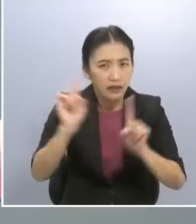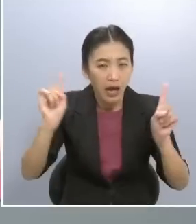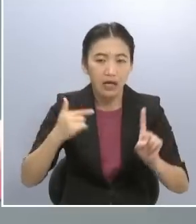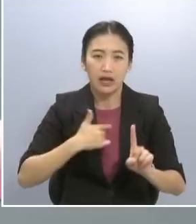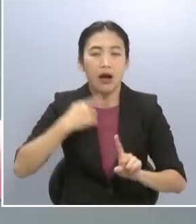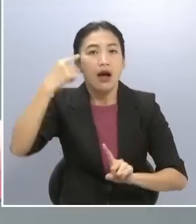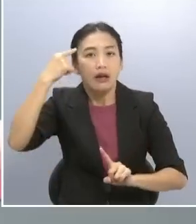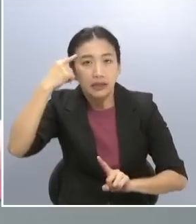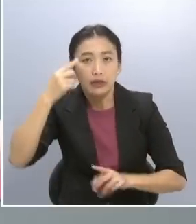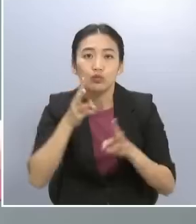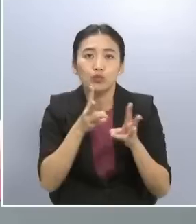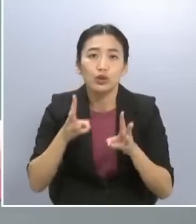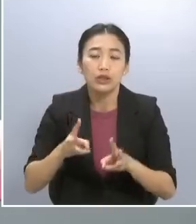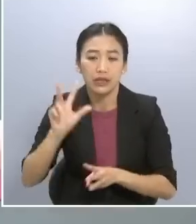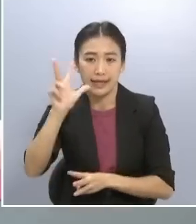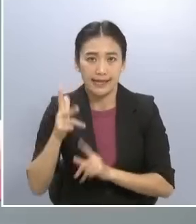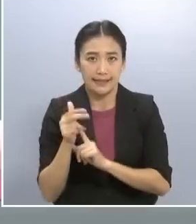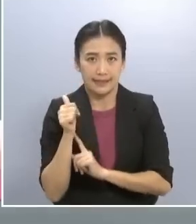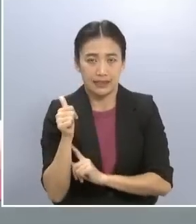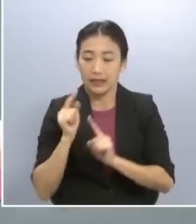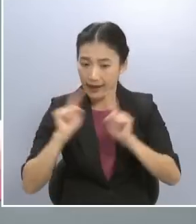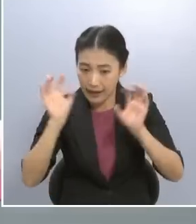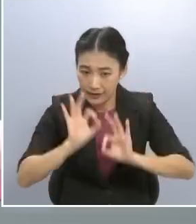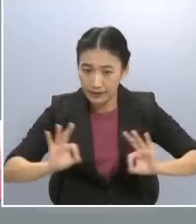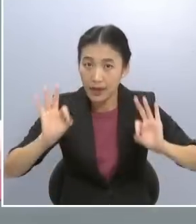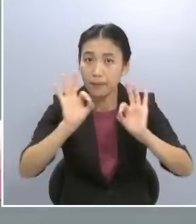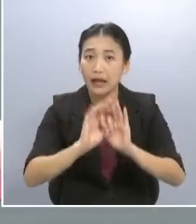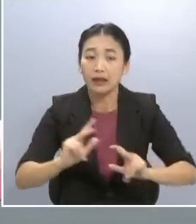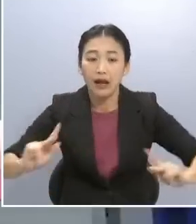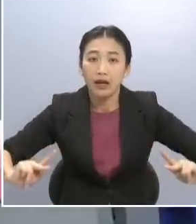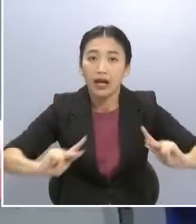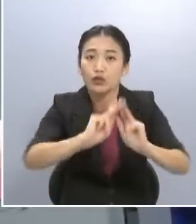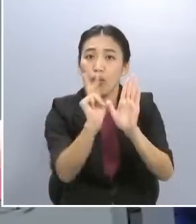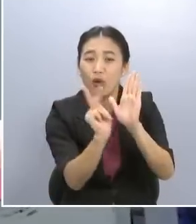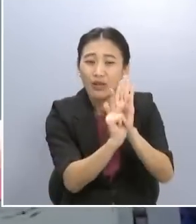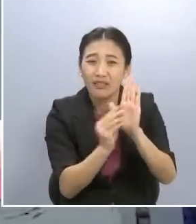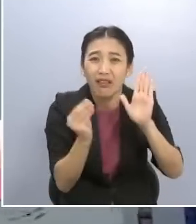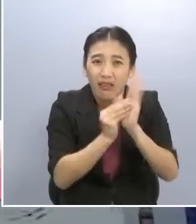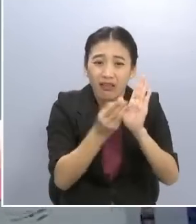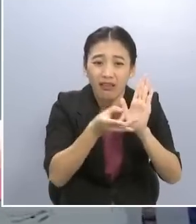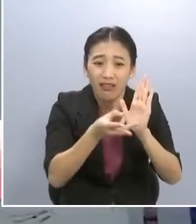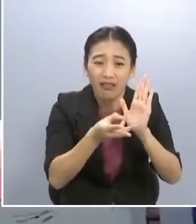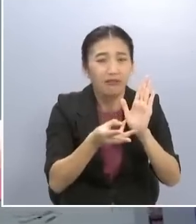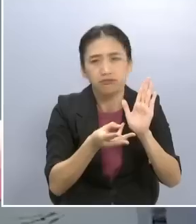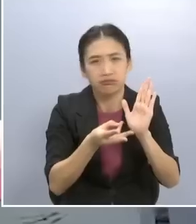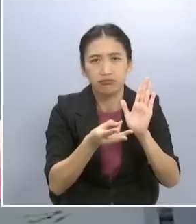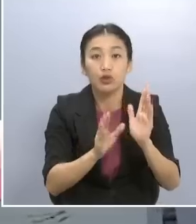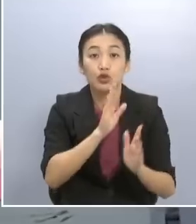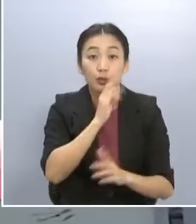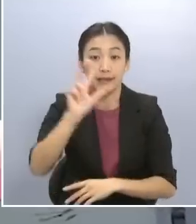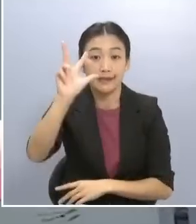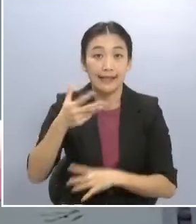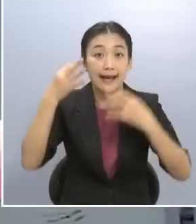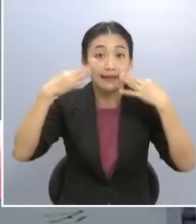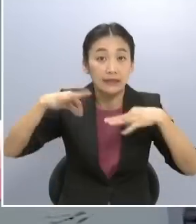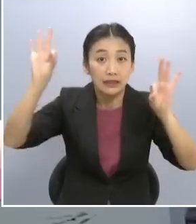ทรวงซึ่งเป็นกฎหมายที่เล็กที่สุดหรือไม่เสรีก็คือจะไปดูที่ไหนจะ